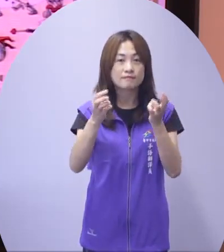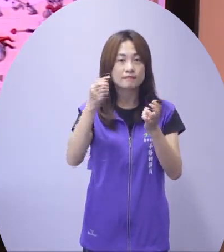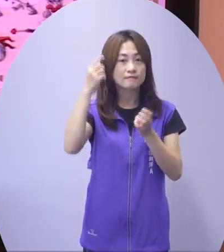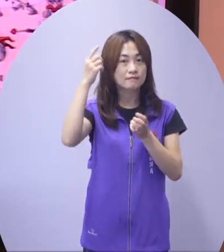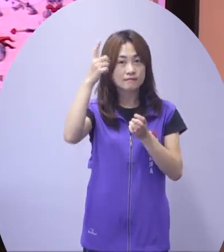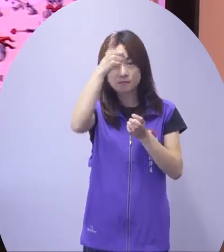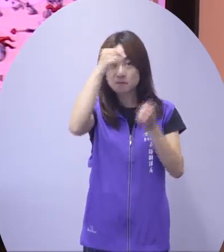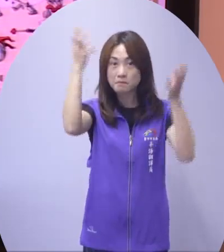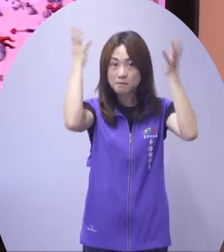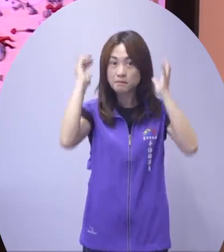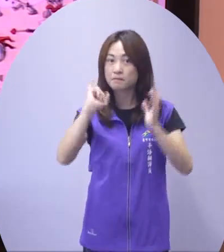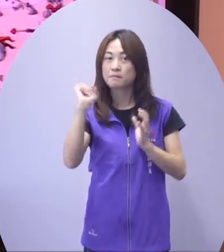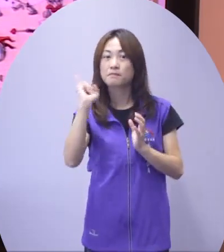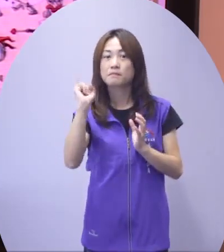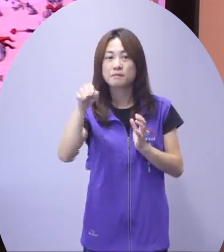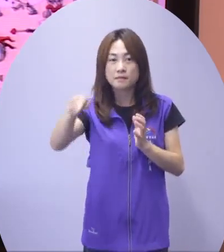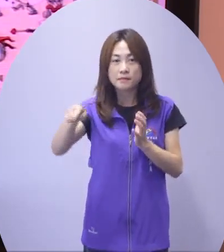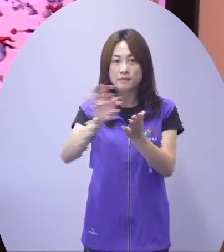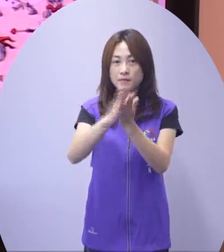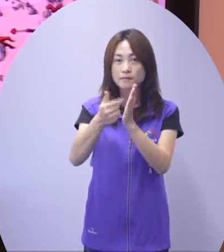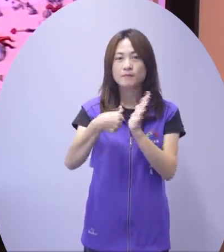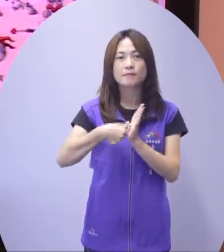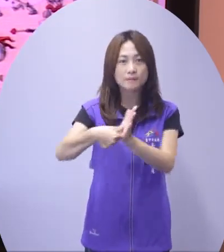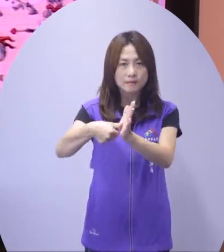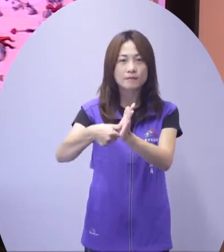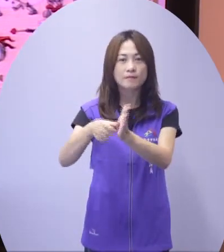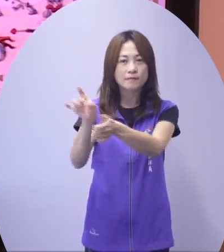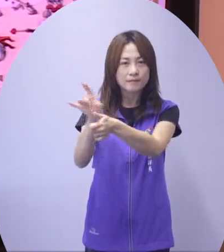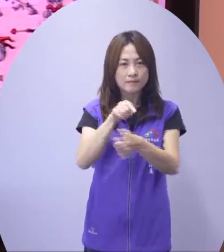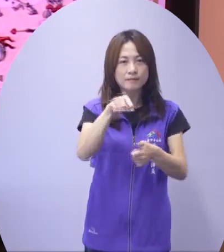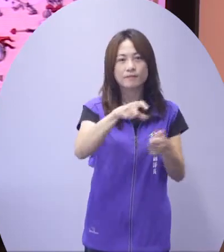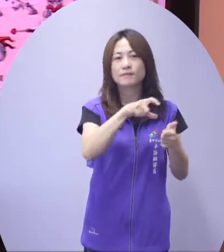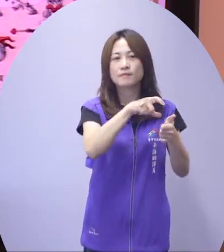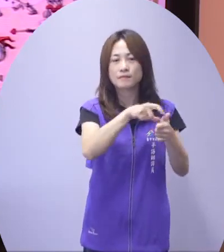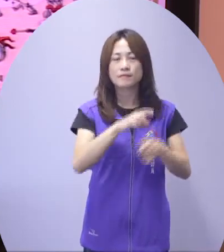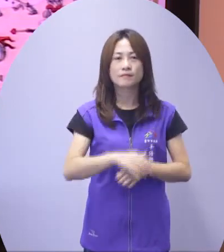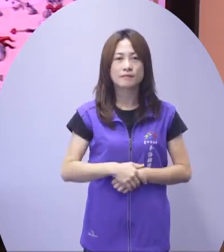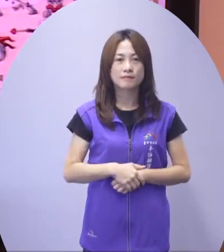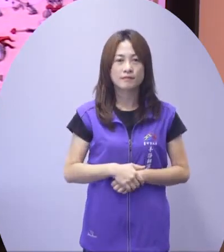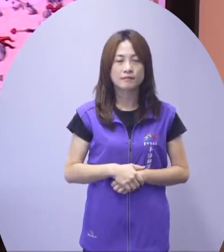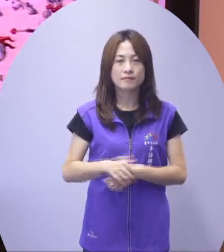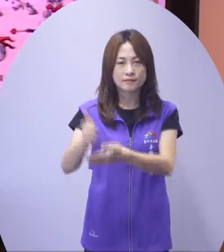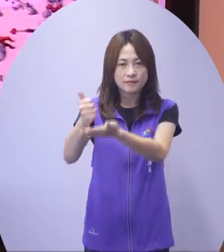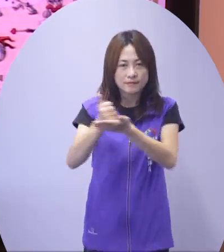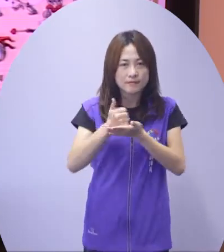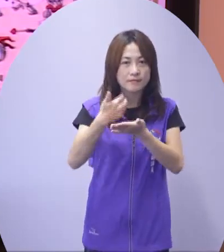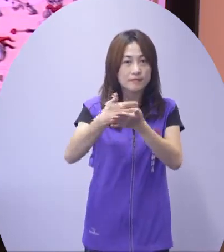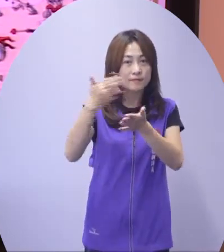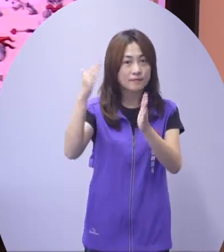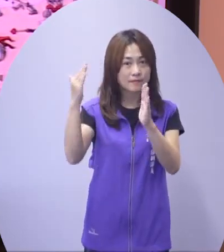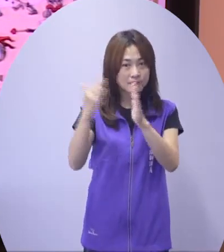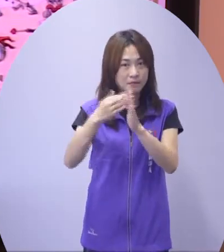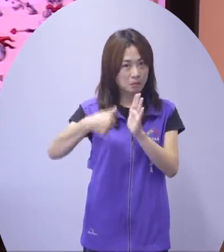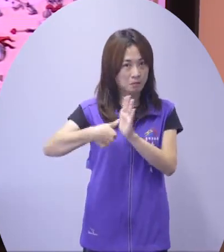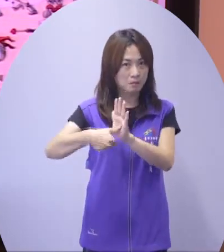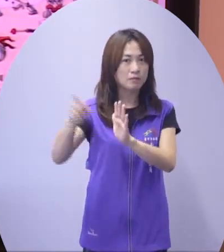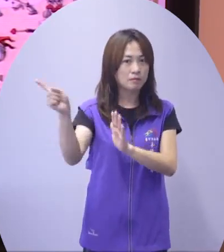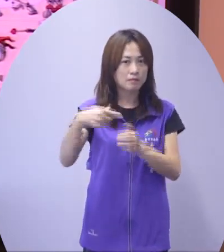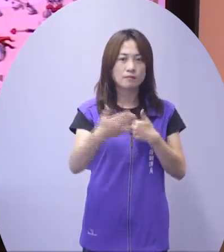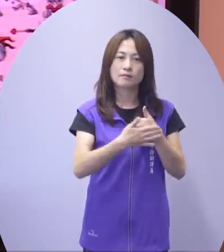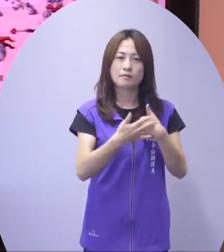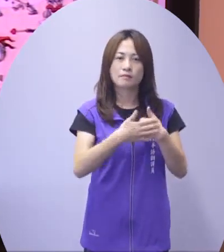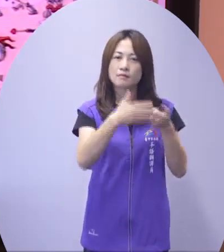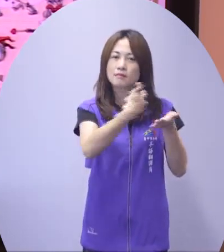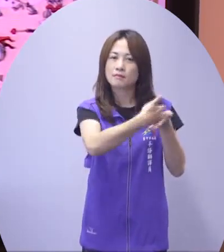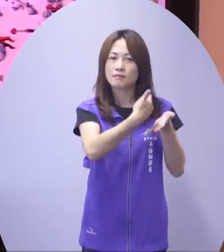体哦，那么邀请到留学英国的一个知名插画家 Via Fang 他来替我们做插画，所以呢整个